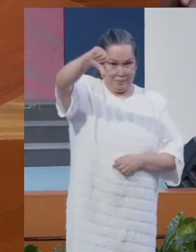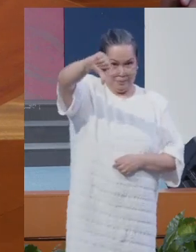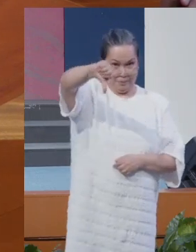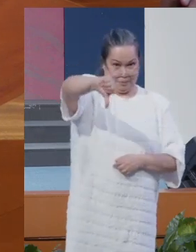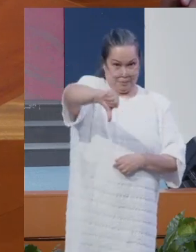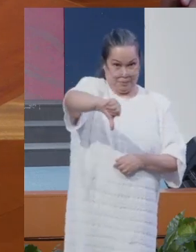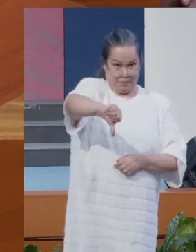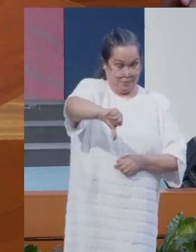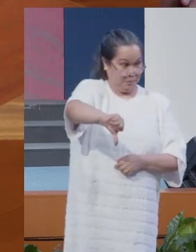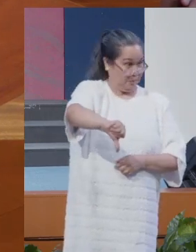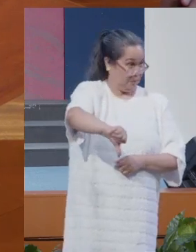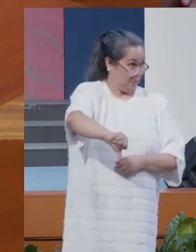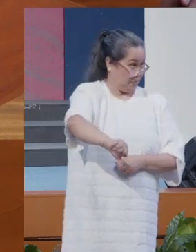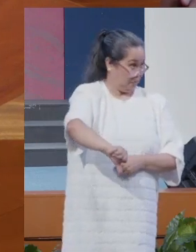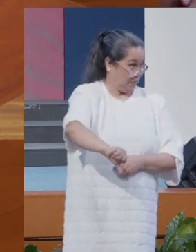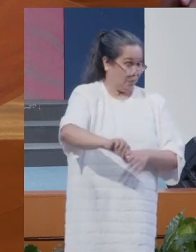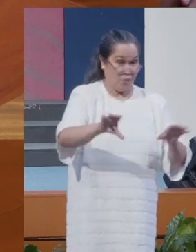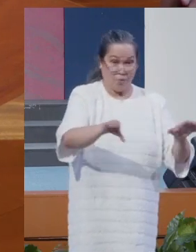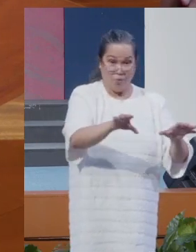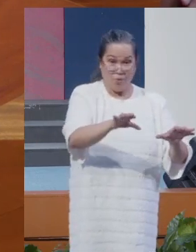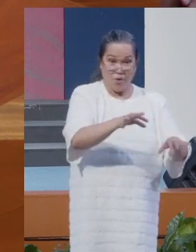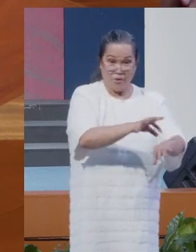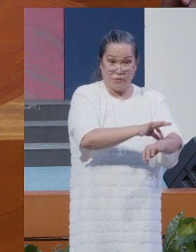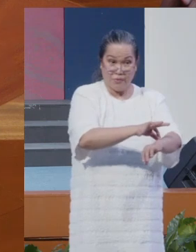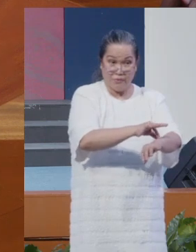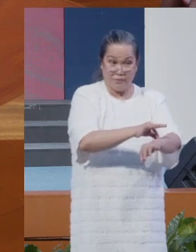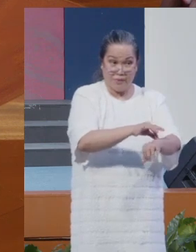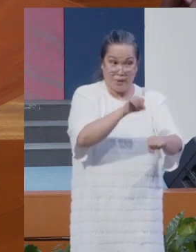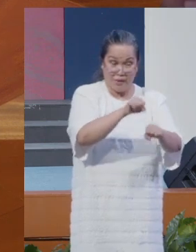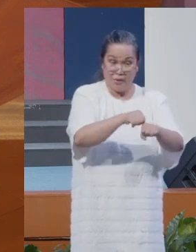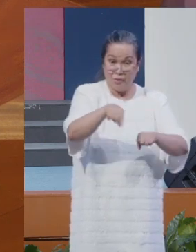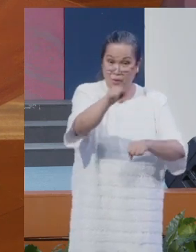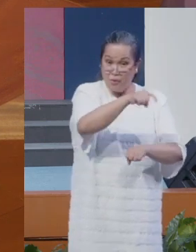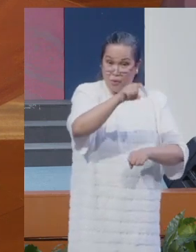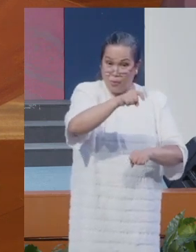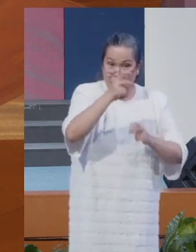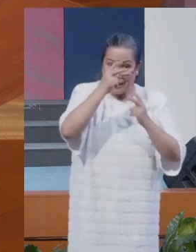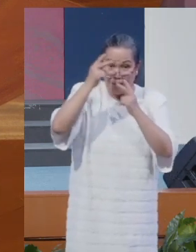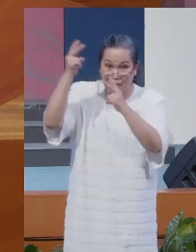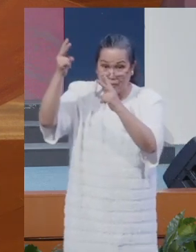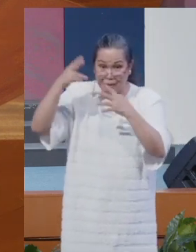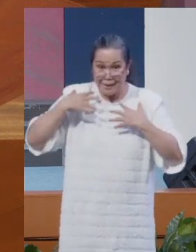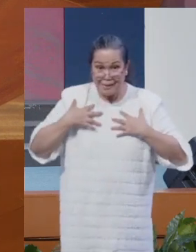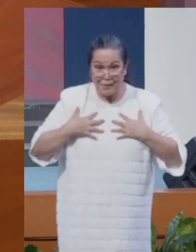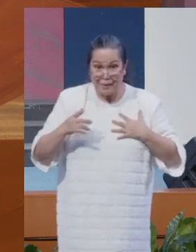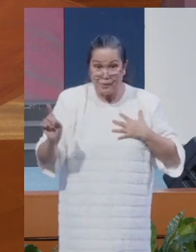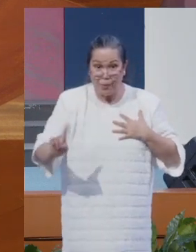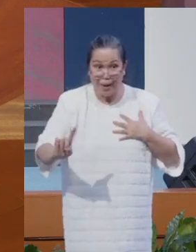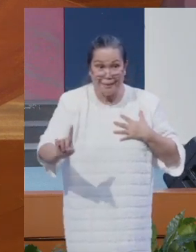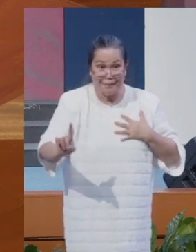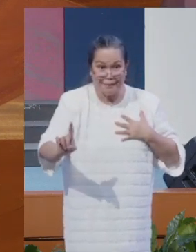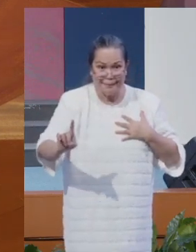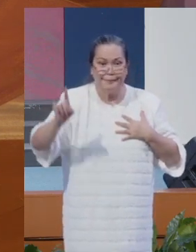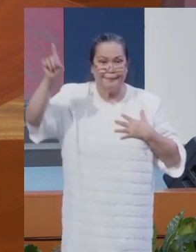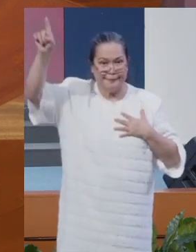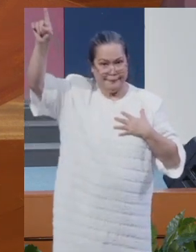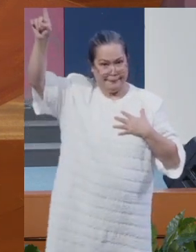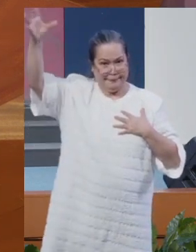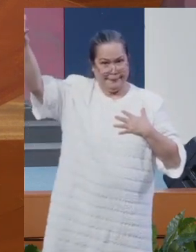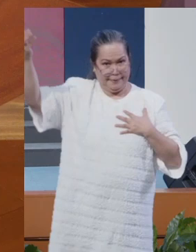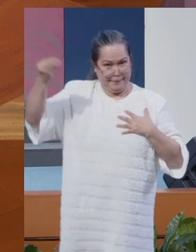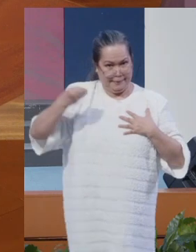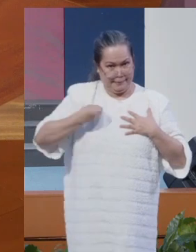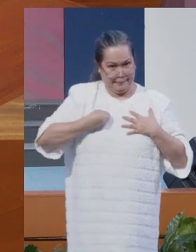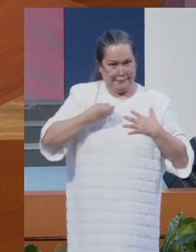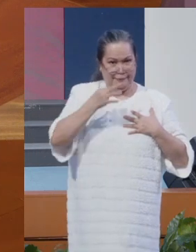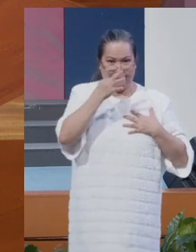natin? The works of the flesh. Ang dapat nating makikitang garment natin ay yung garment na fruit of the